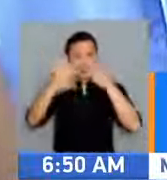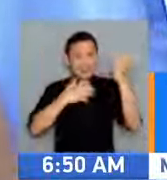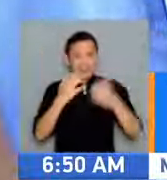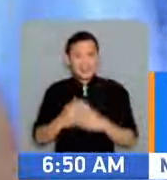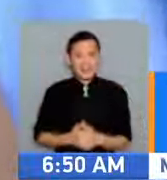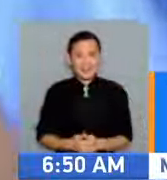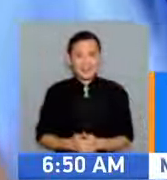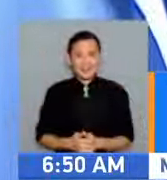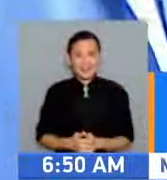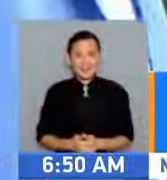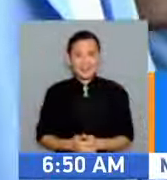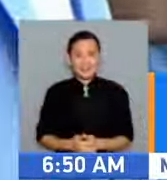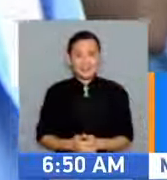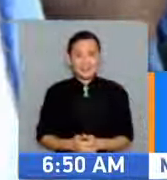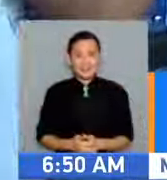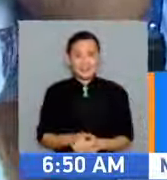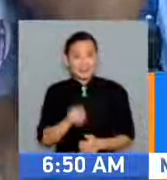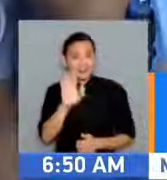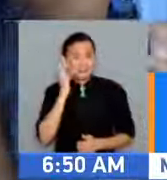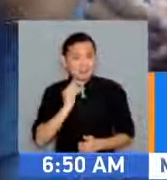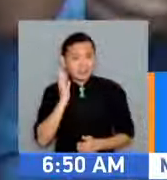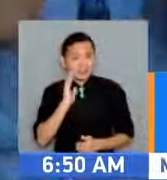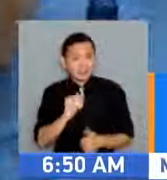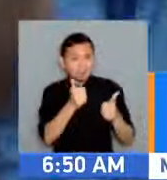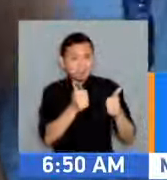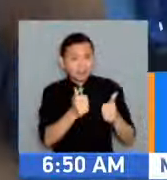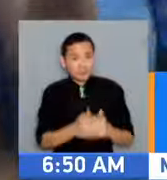Kumusta naman ang experience mo?